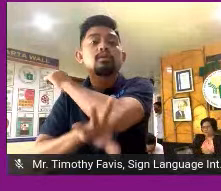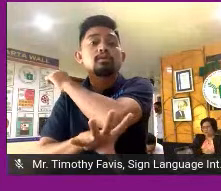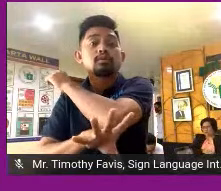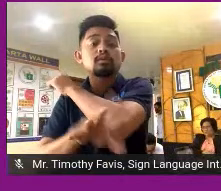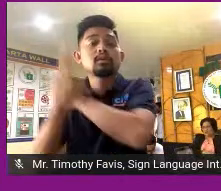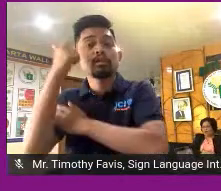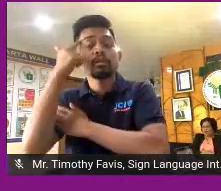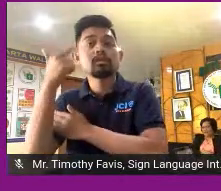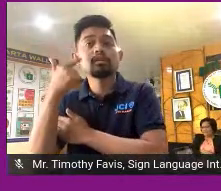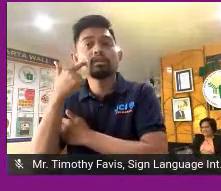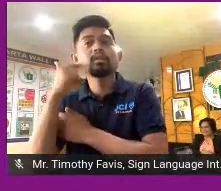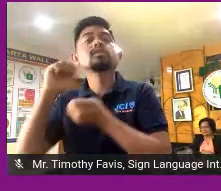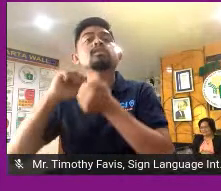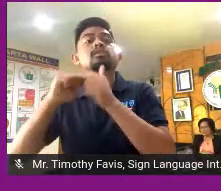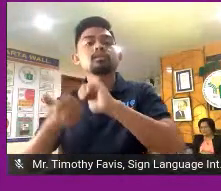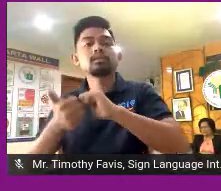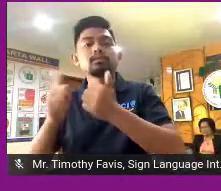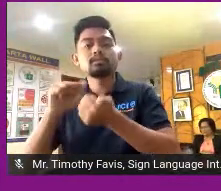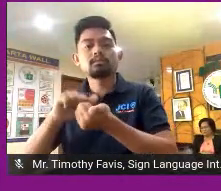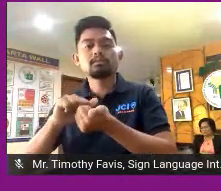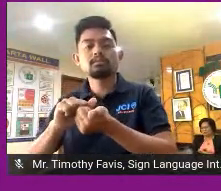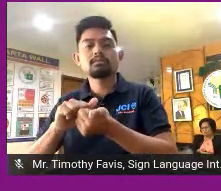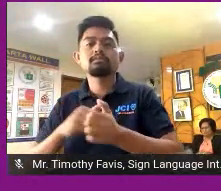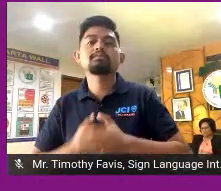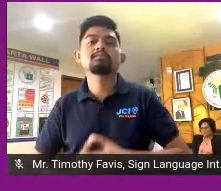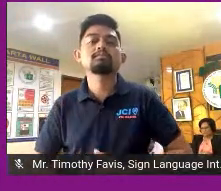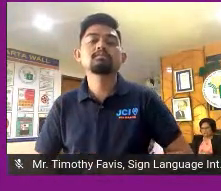issues. Ano ang mga gender issues?